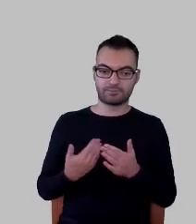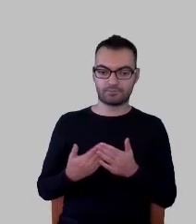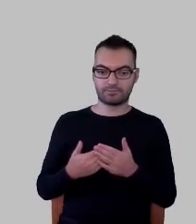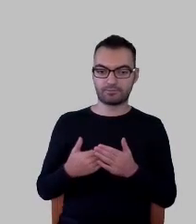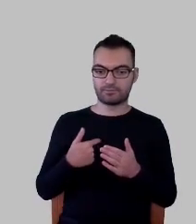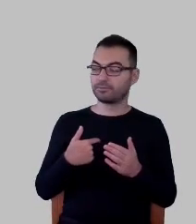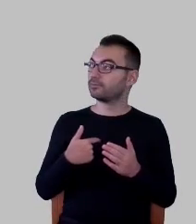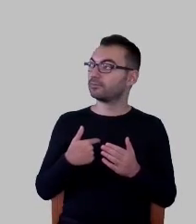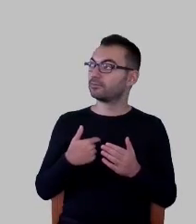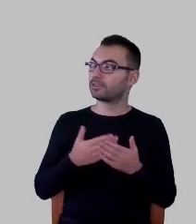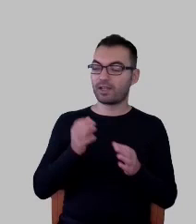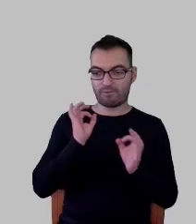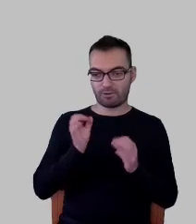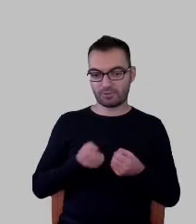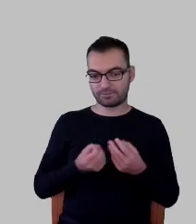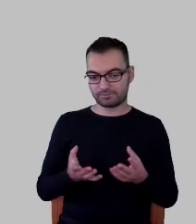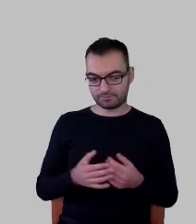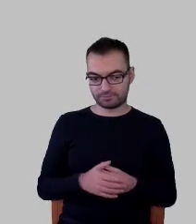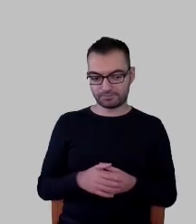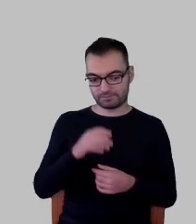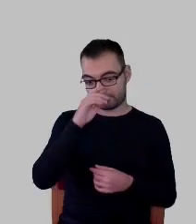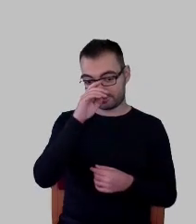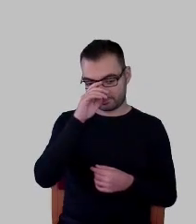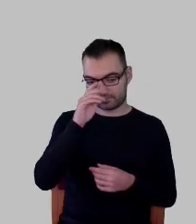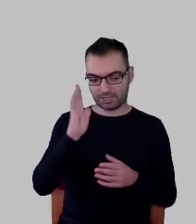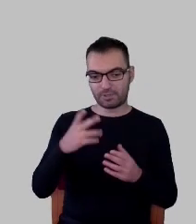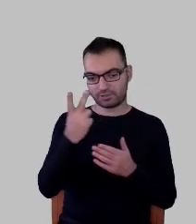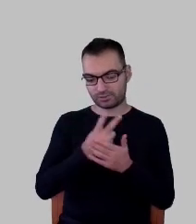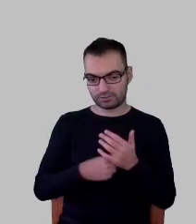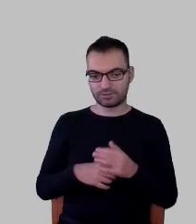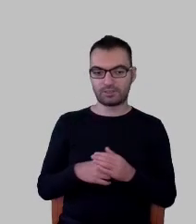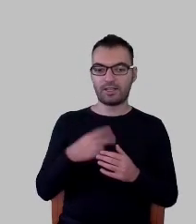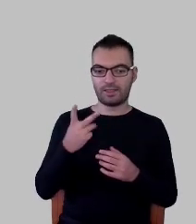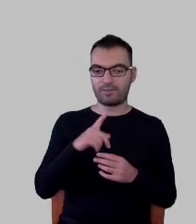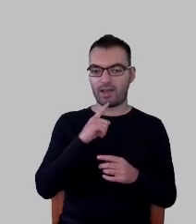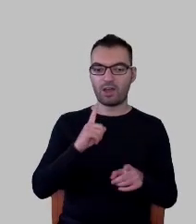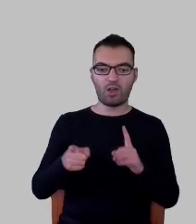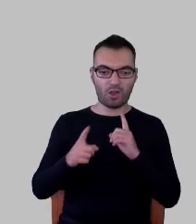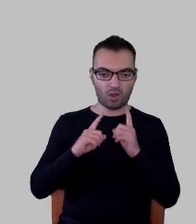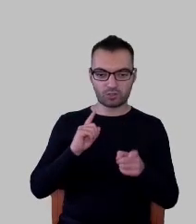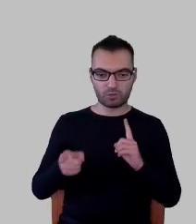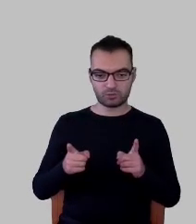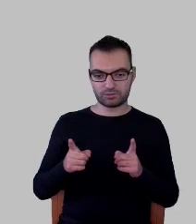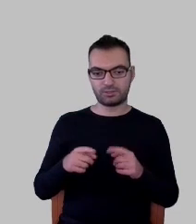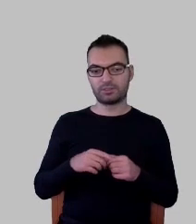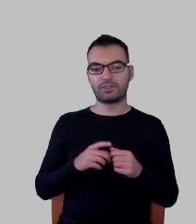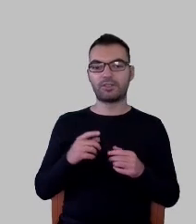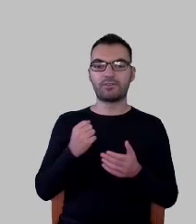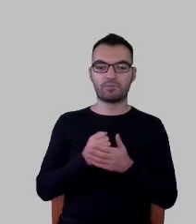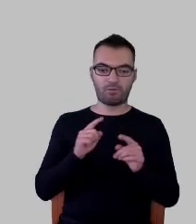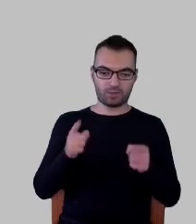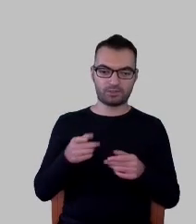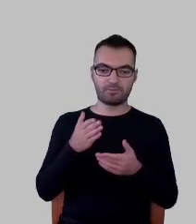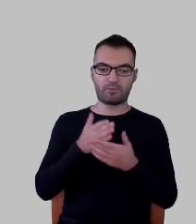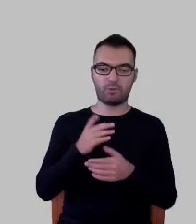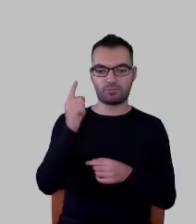to tylko jakby tak informacyjnie dla Państwa, nie będę tego odczytywać, 2 rozporządzenia w zakresie organizowania pomocy